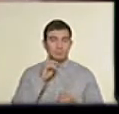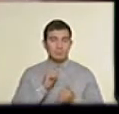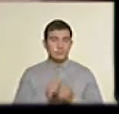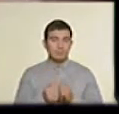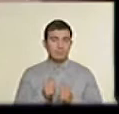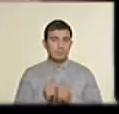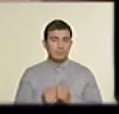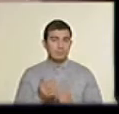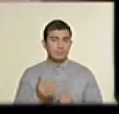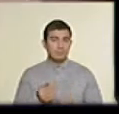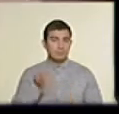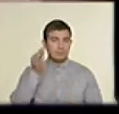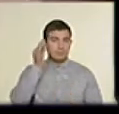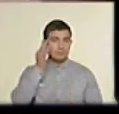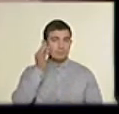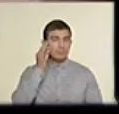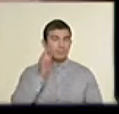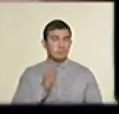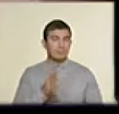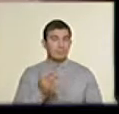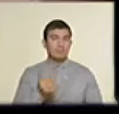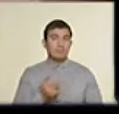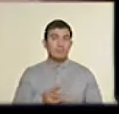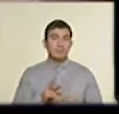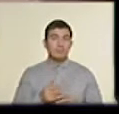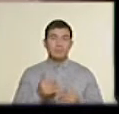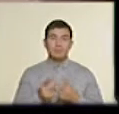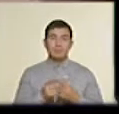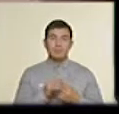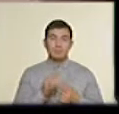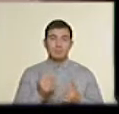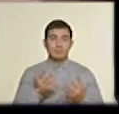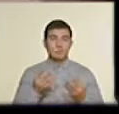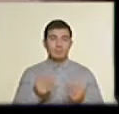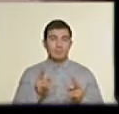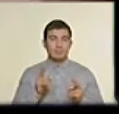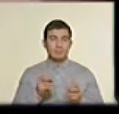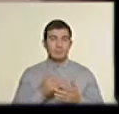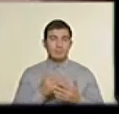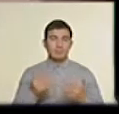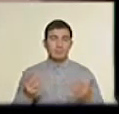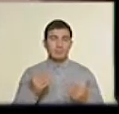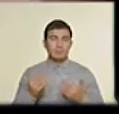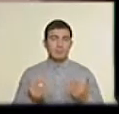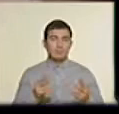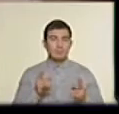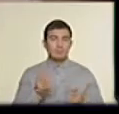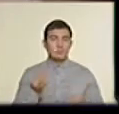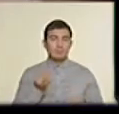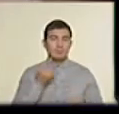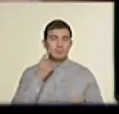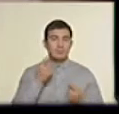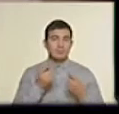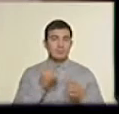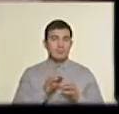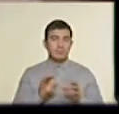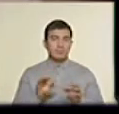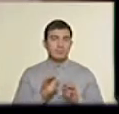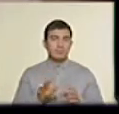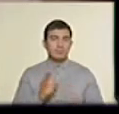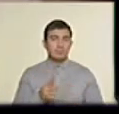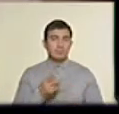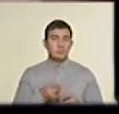qismiga o'tamiz va ushbu mustahkamlash qismida sizlarga bugungi mavzu bo'yicha o'tilgan ma'lumotlar keltirib o'tilgan. Ana